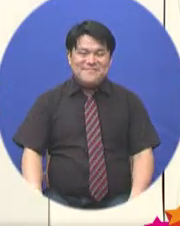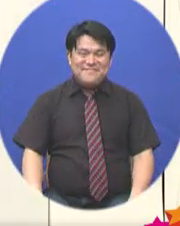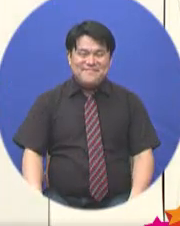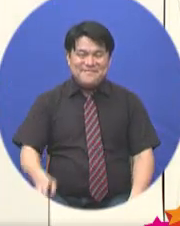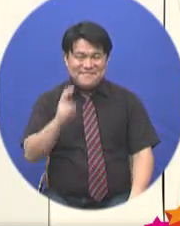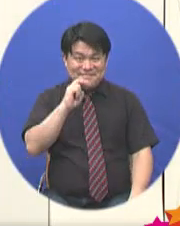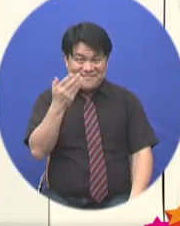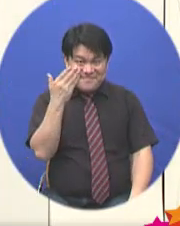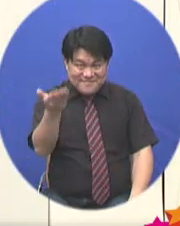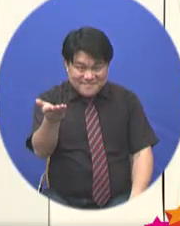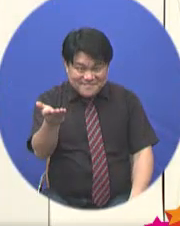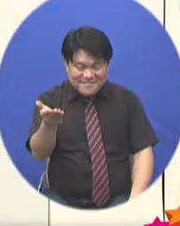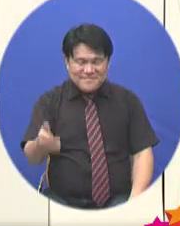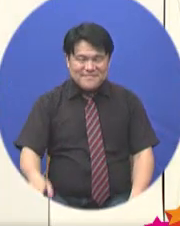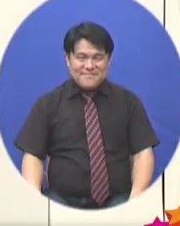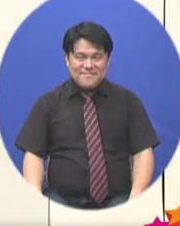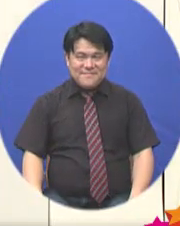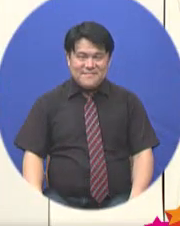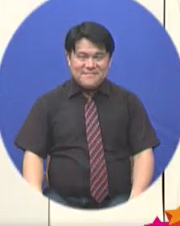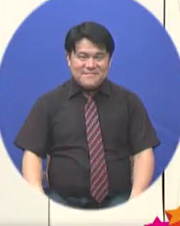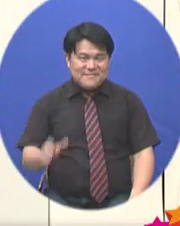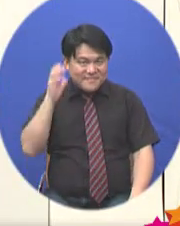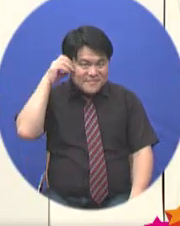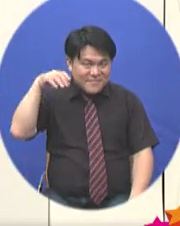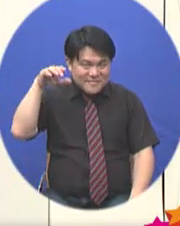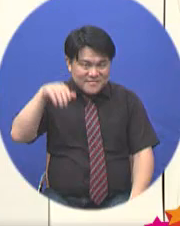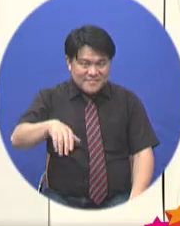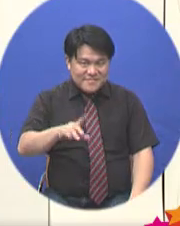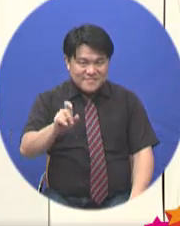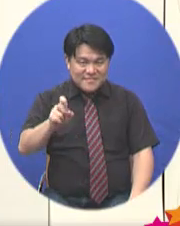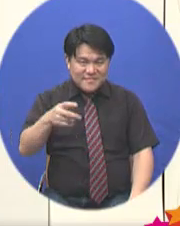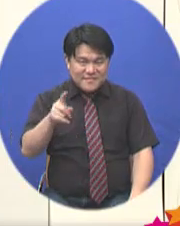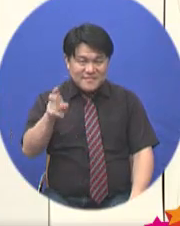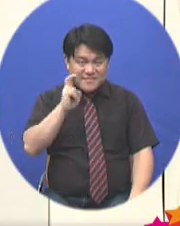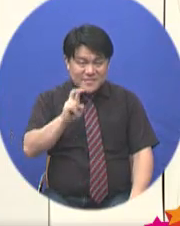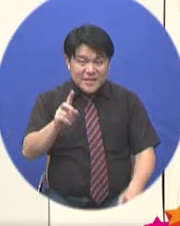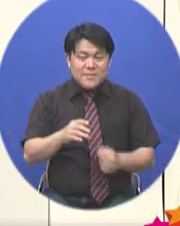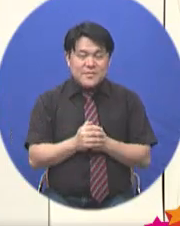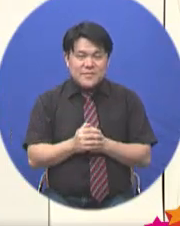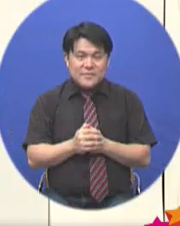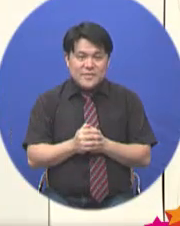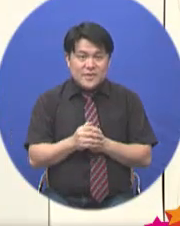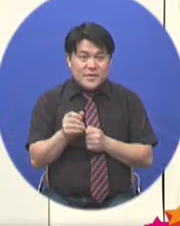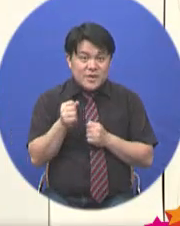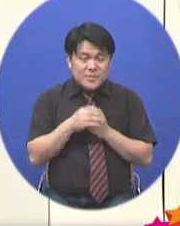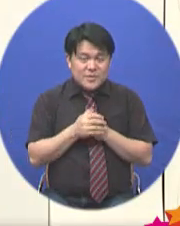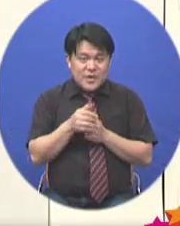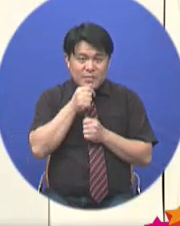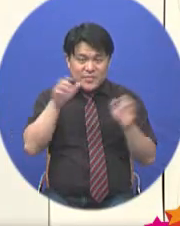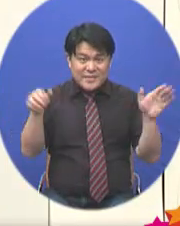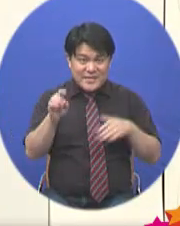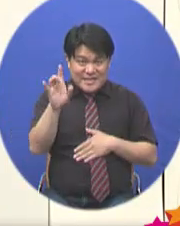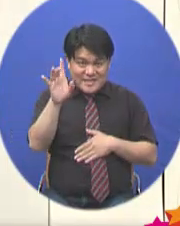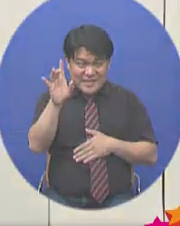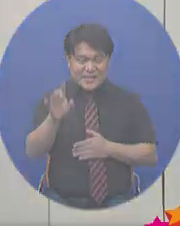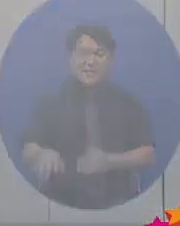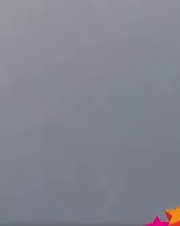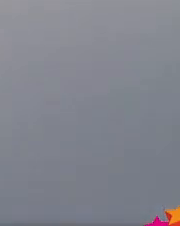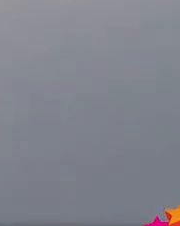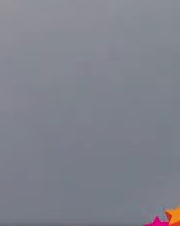자, 음악 드립니다. 영등포에서 배명자님이 부릅니다. 물새 한 마리.